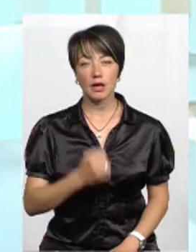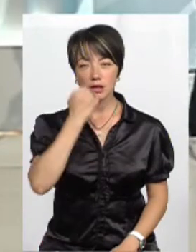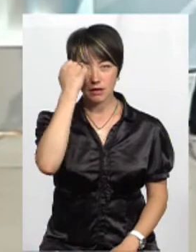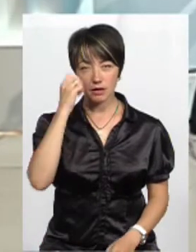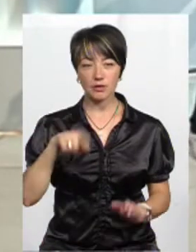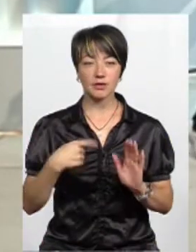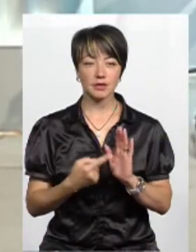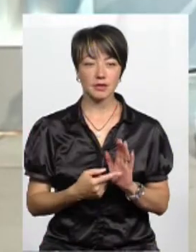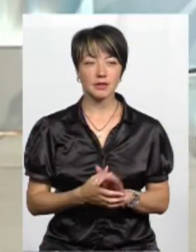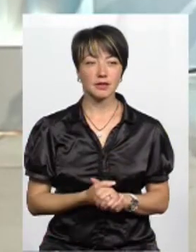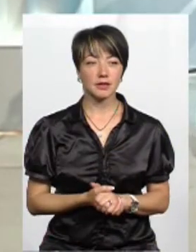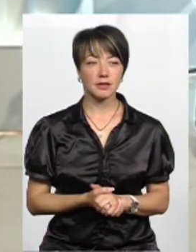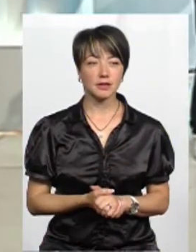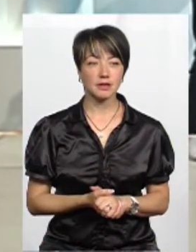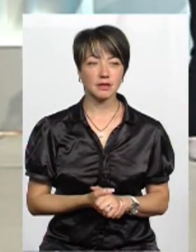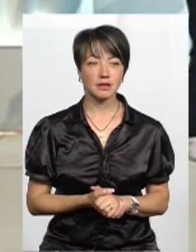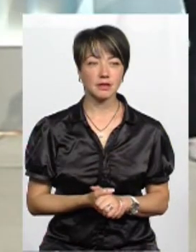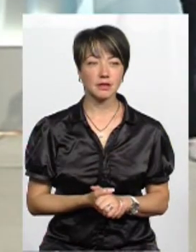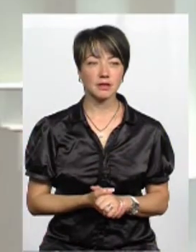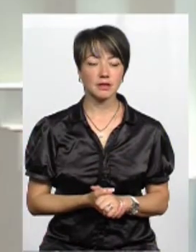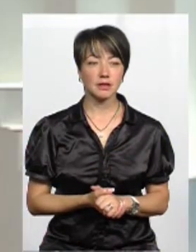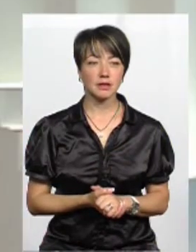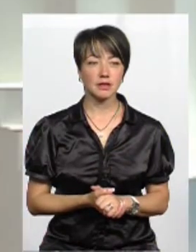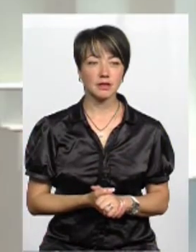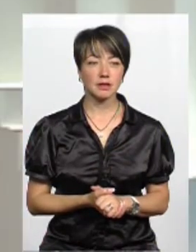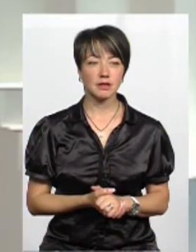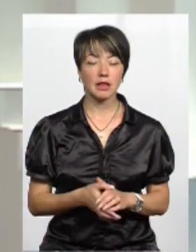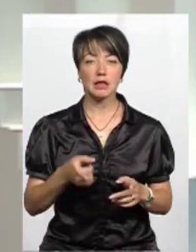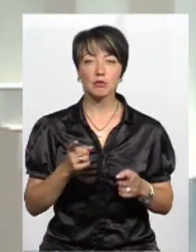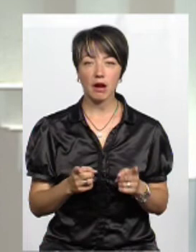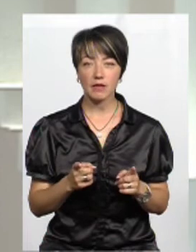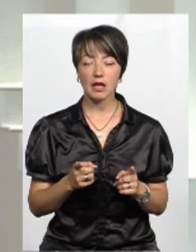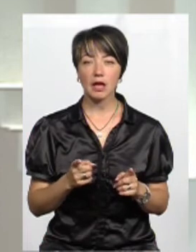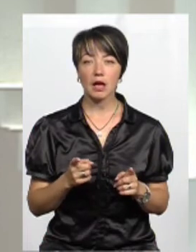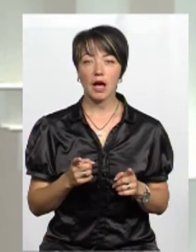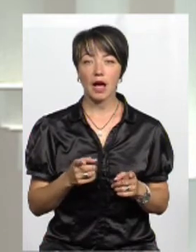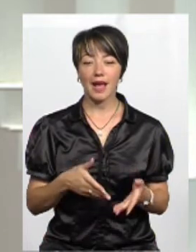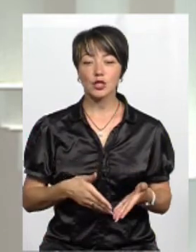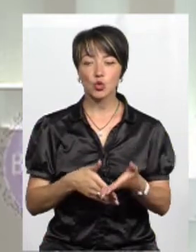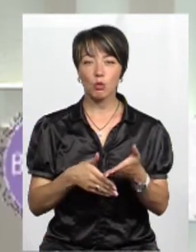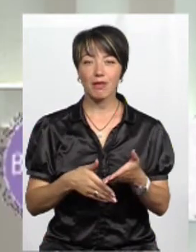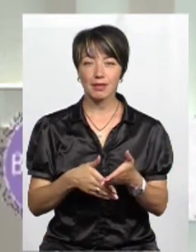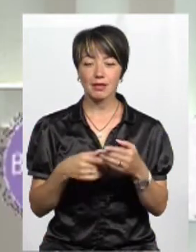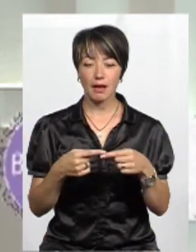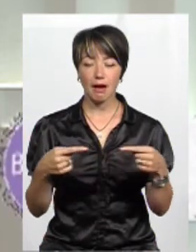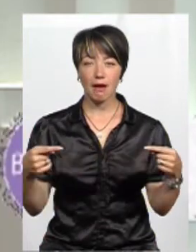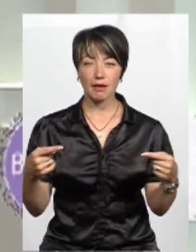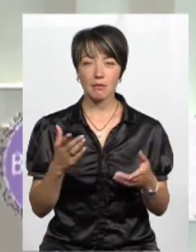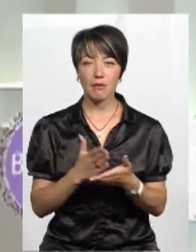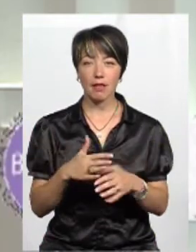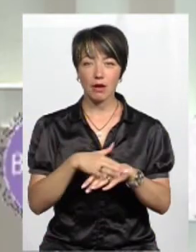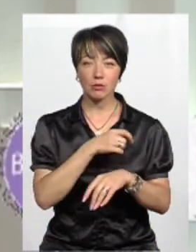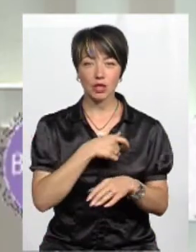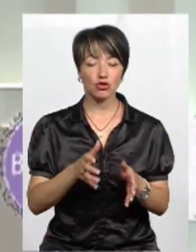Дякую, півтори хвилини у вас для відповіді. Дякую, пану Олегу, за це запитання. Насправді, той інструментарій, який має народний депутат, він є